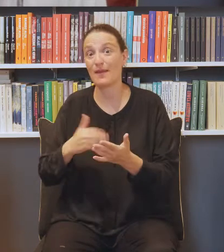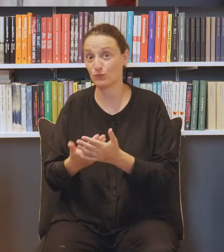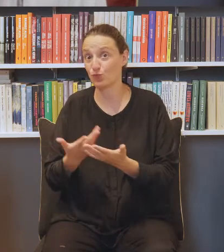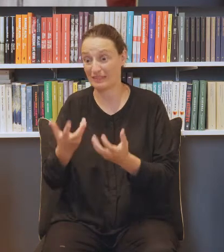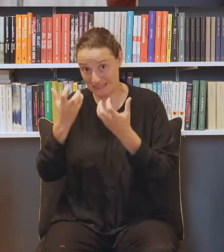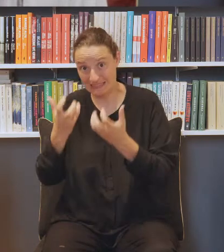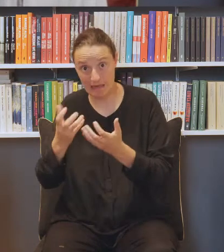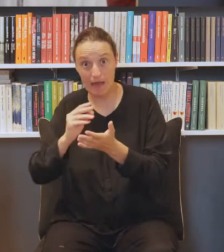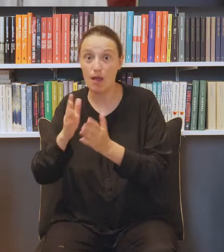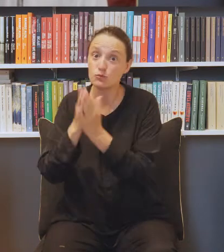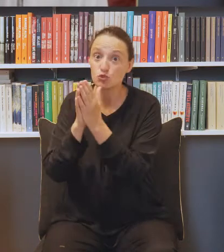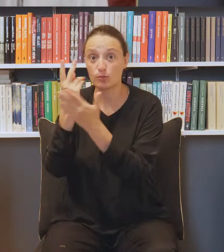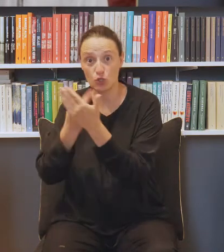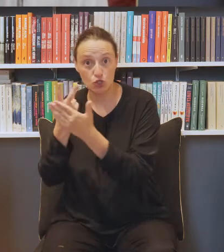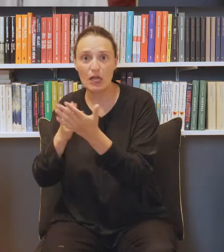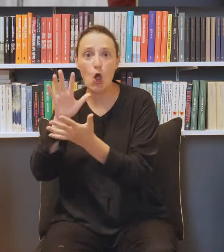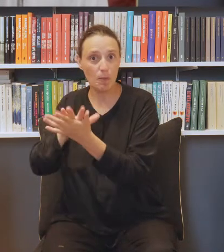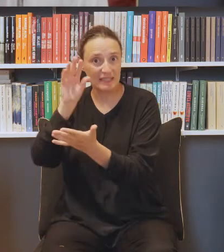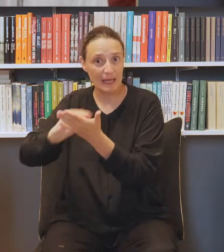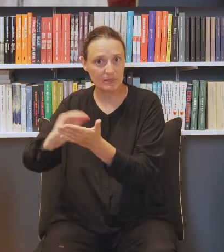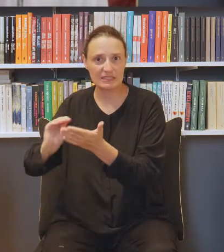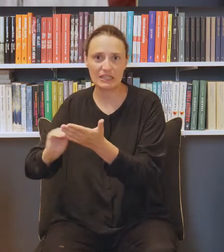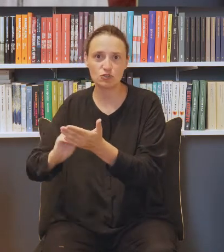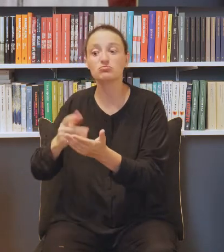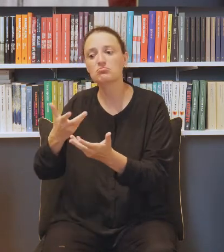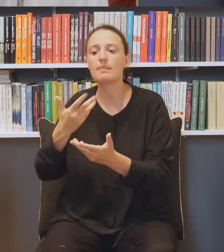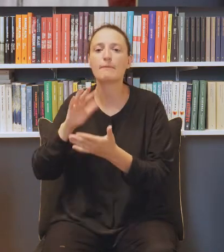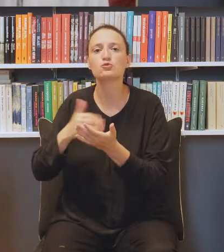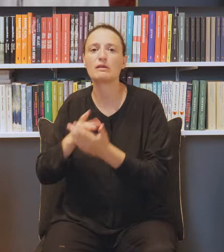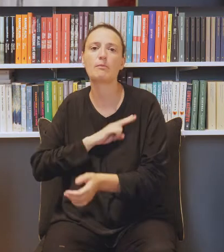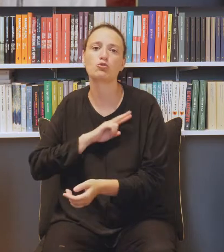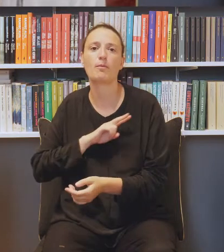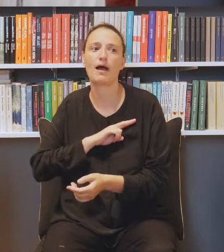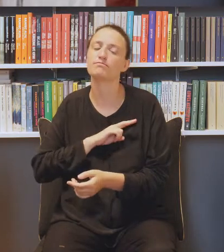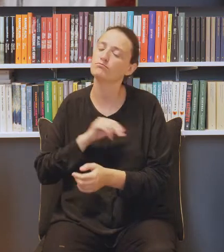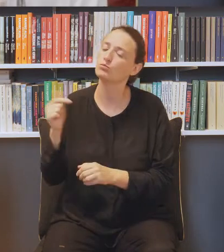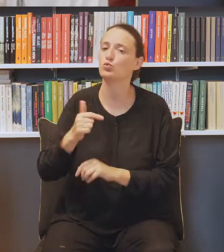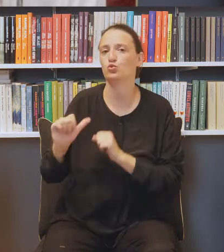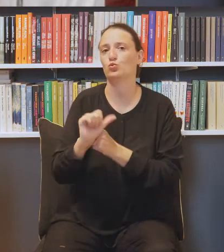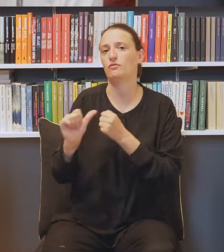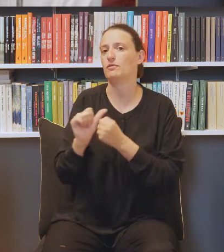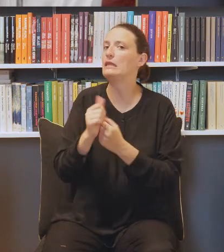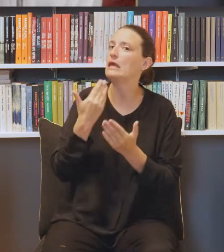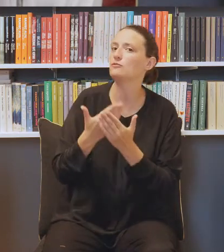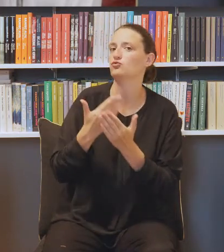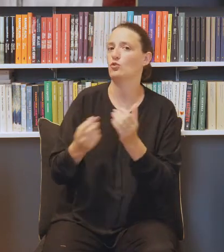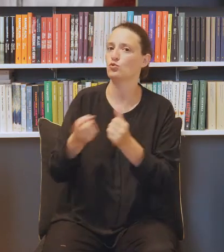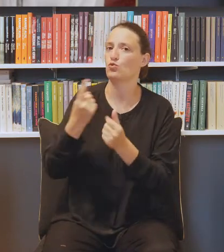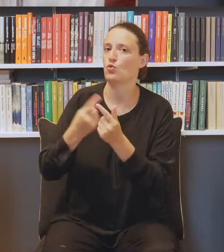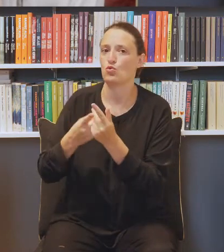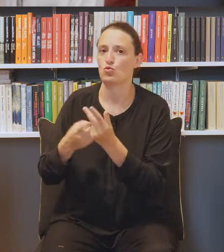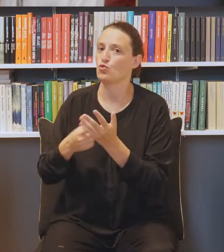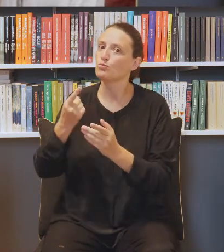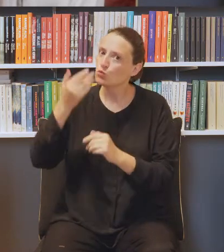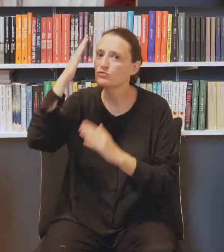to no oczywiście poza tym, że na przykład lektura szkolna mi się nie podoba, bo jest nudna, ale żeby wskazać w książce negatywne